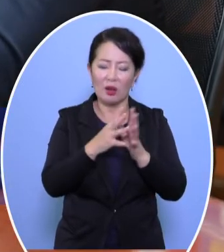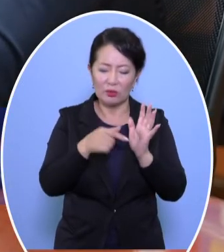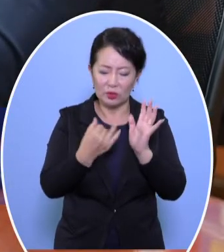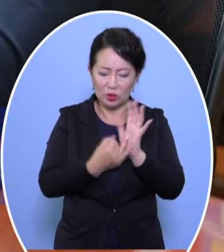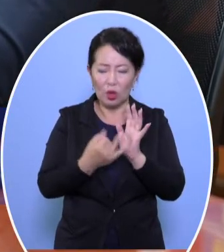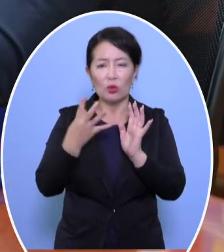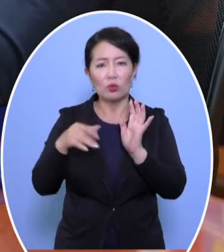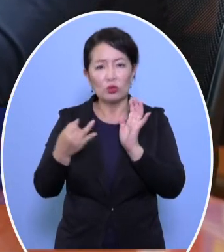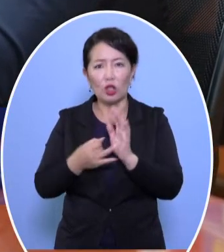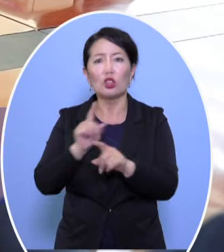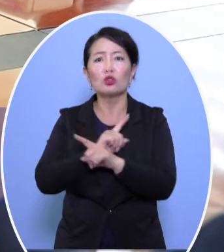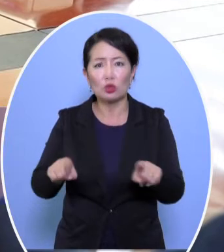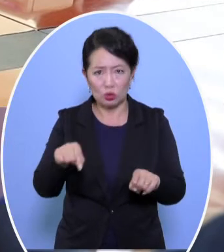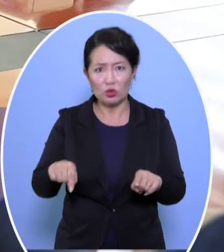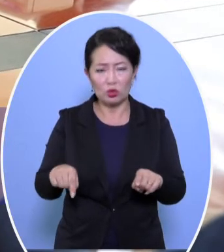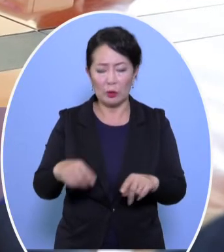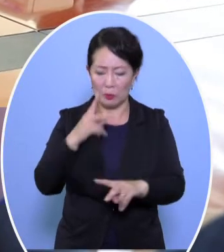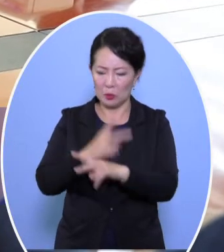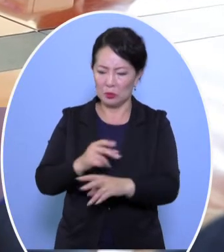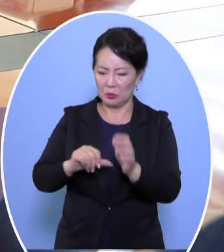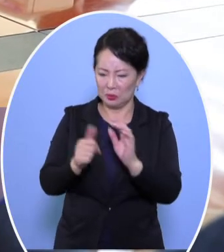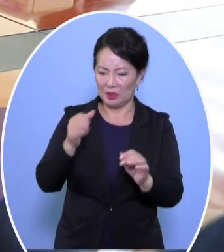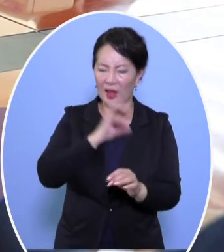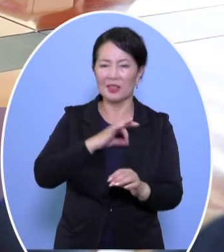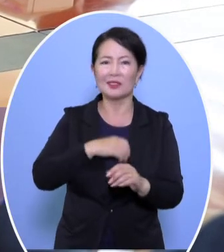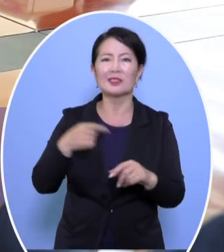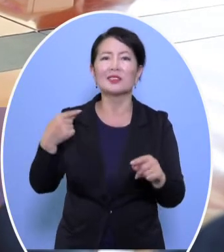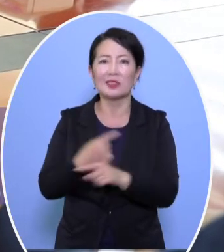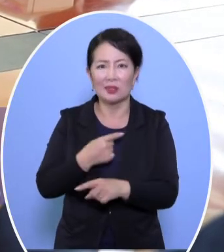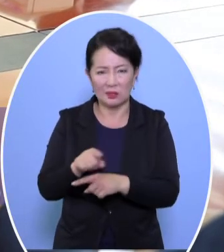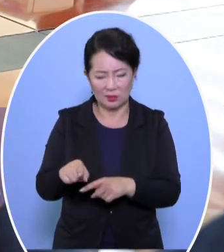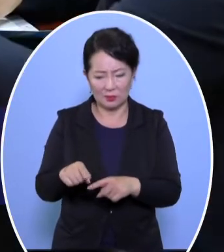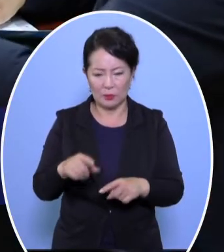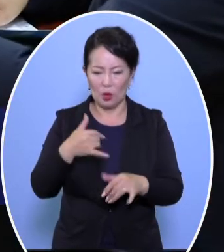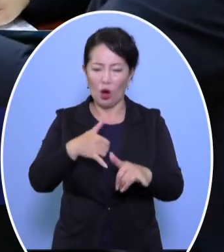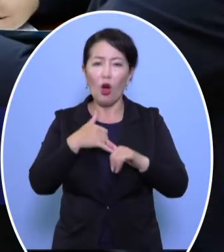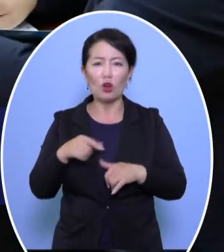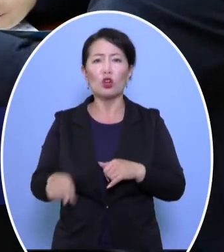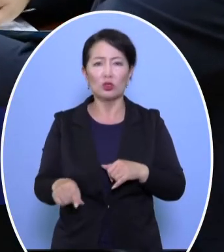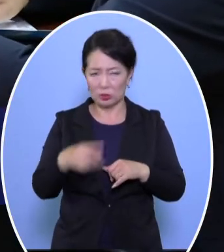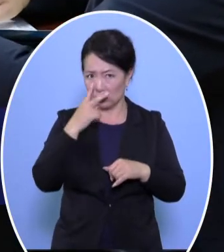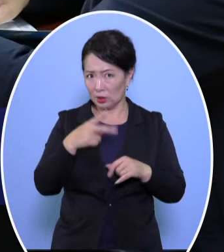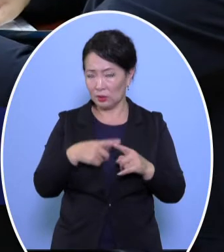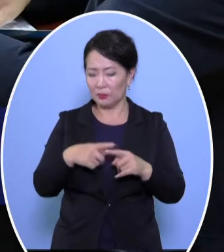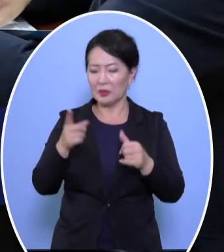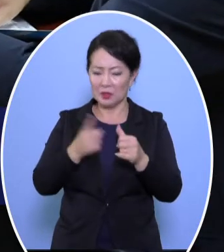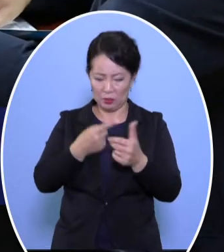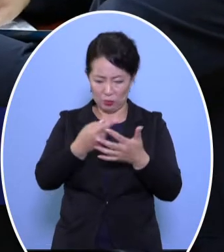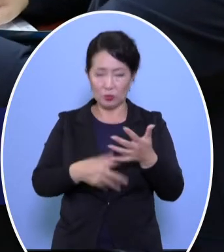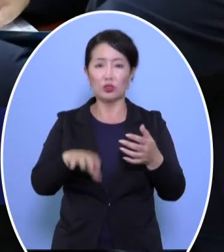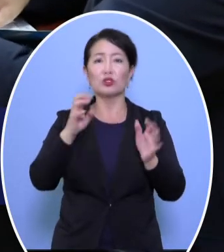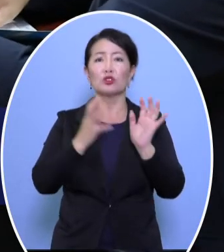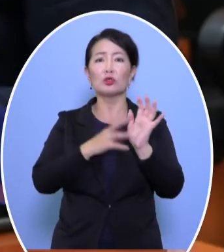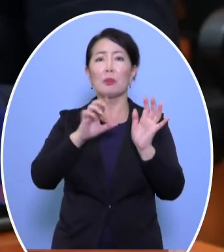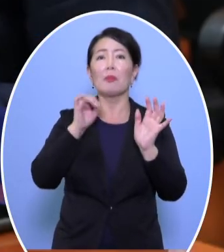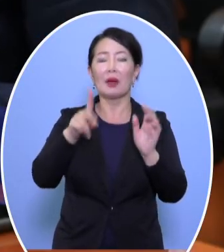зүйлийн 4-4 дотоог зөрчиж хууль ёсны ашиг сонирхолд ашигласан ба хэрэглэгчийн хууль өсөөр хохироосон гэж үзсэн байна. За нэр